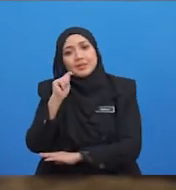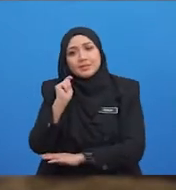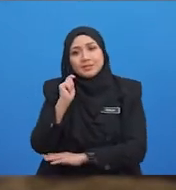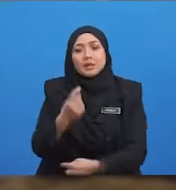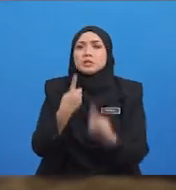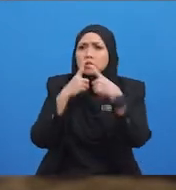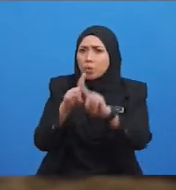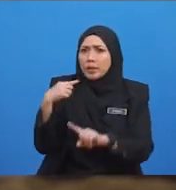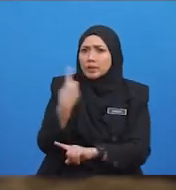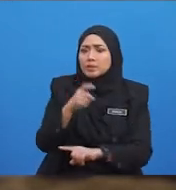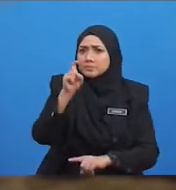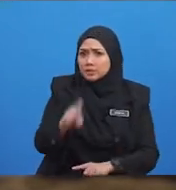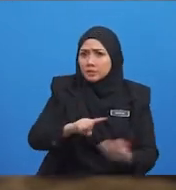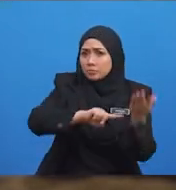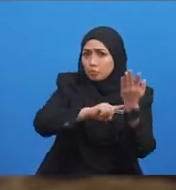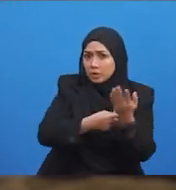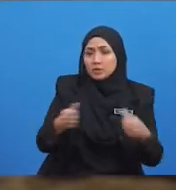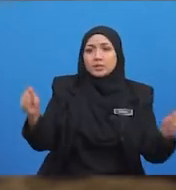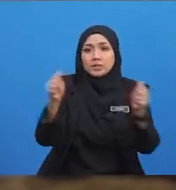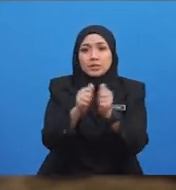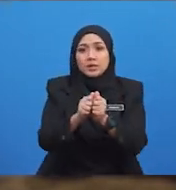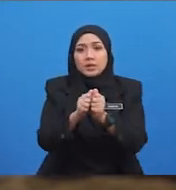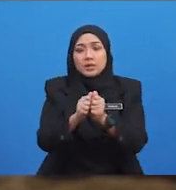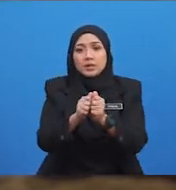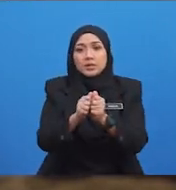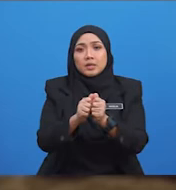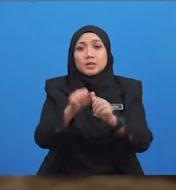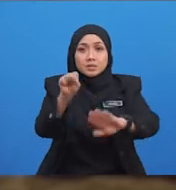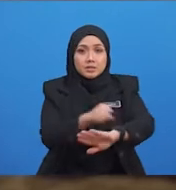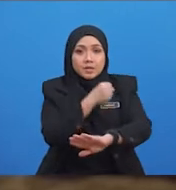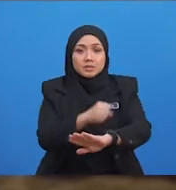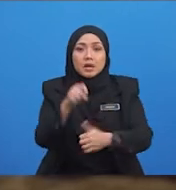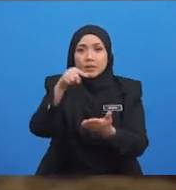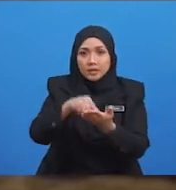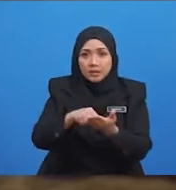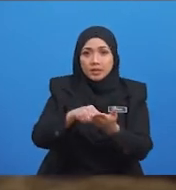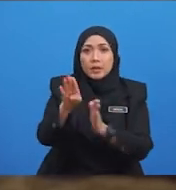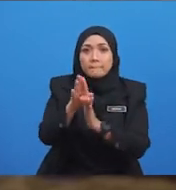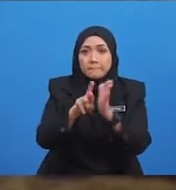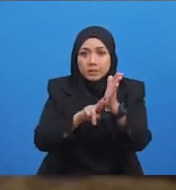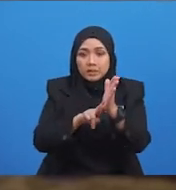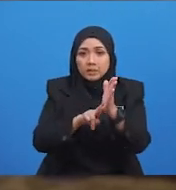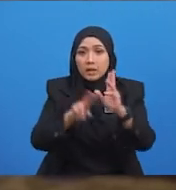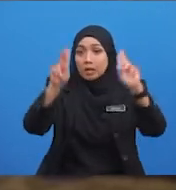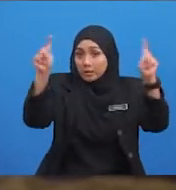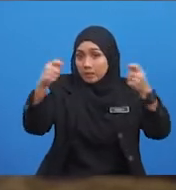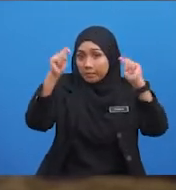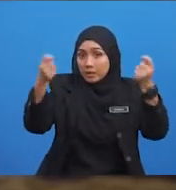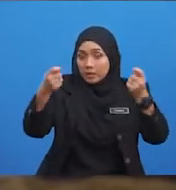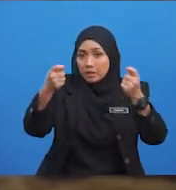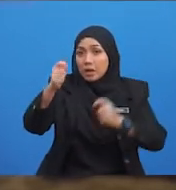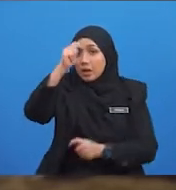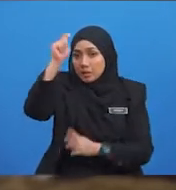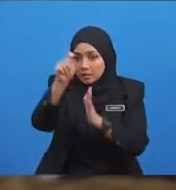jawapan kita hendaklah bermula dengan, sajak ini bertemakan ketuhanan